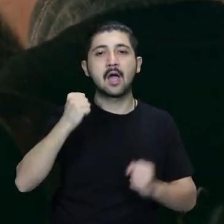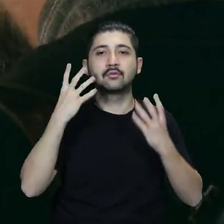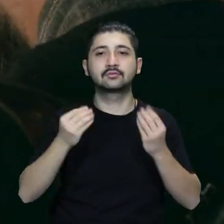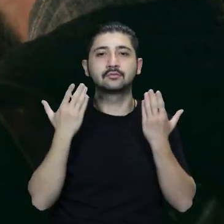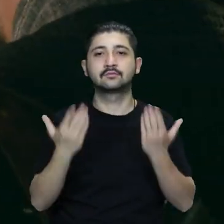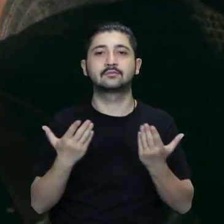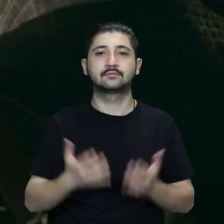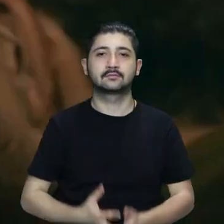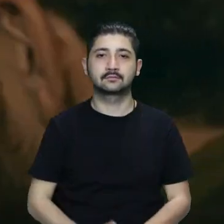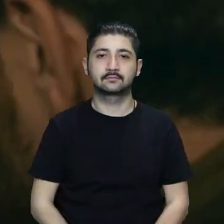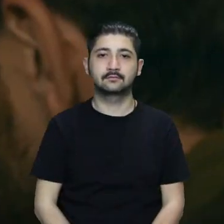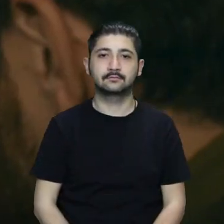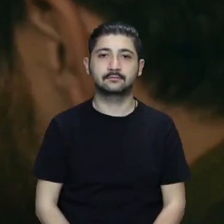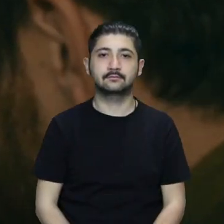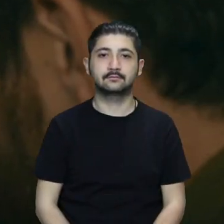kafaya verdiler.